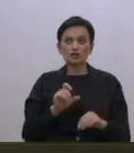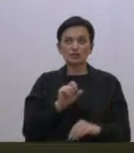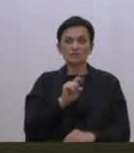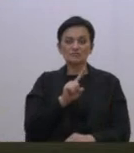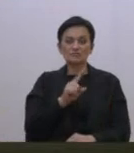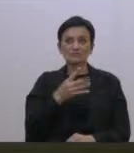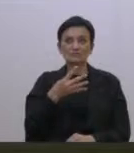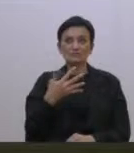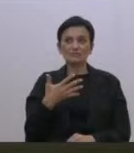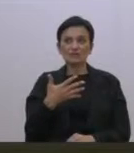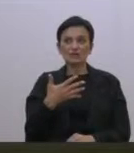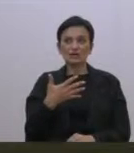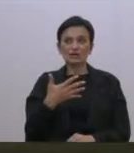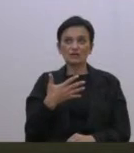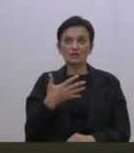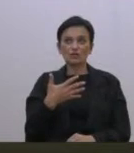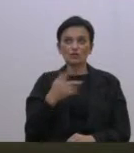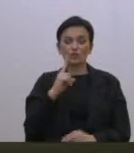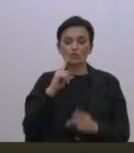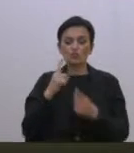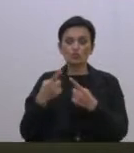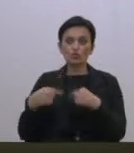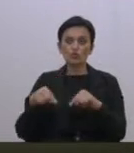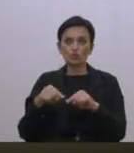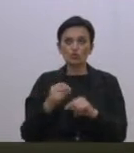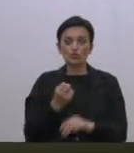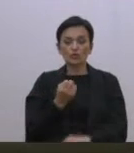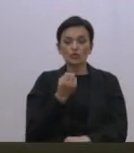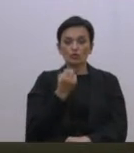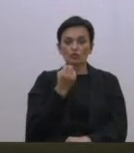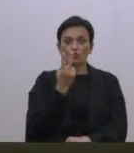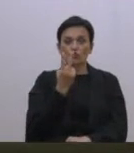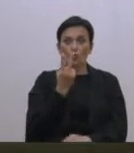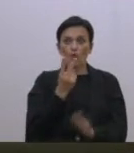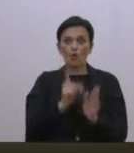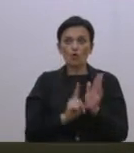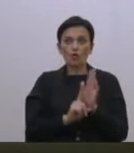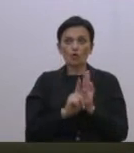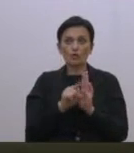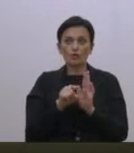12-15 წუთი დააგდება შევიკრიბებით ბიუროზე და 12 საათზე უკლებლი